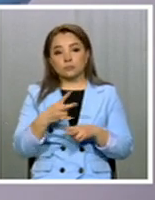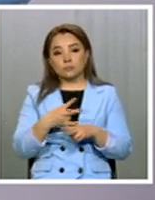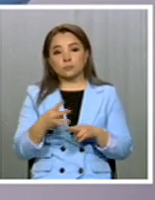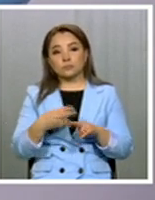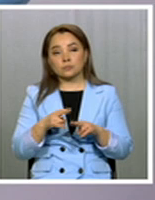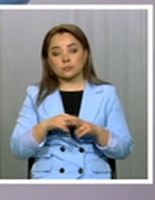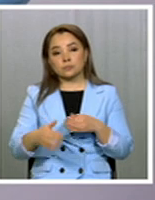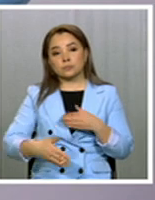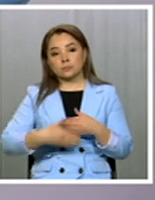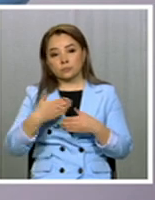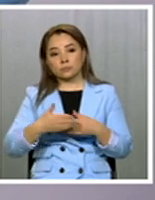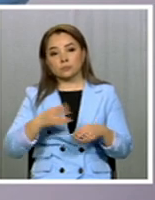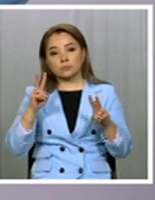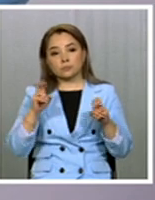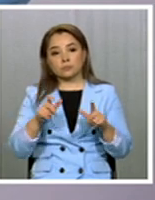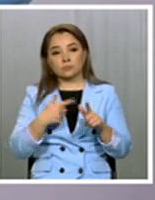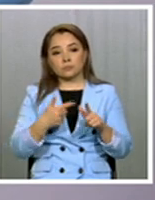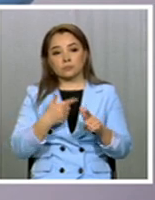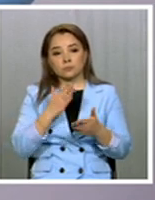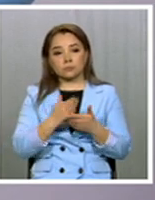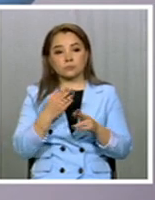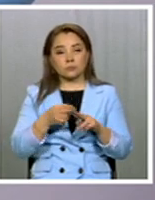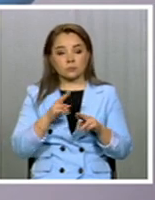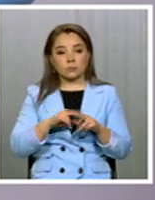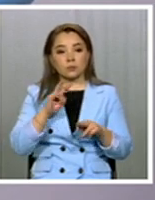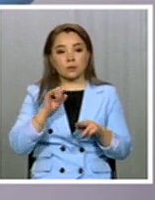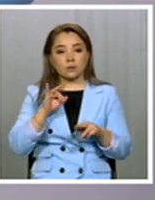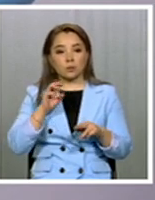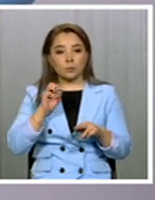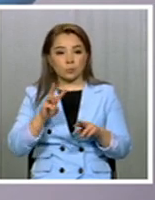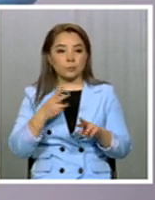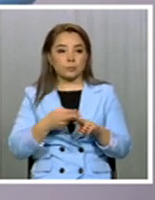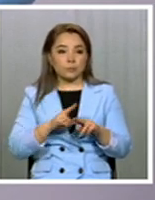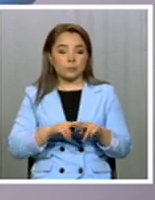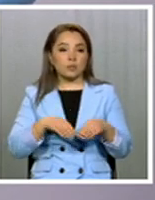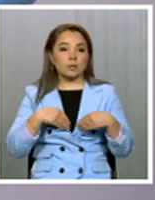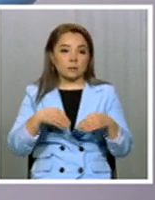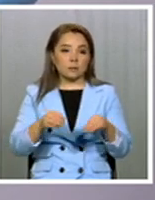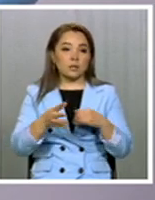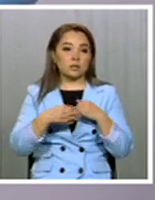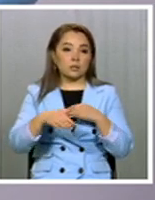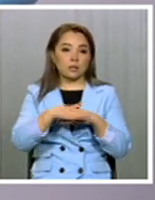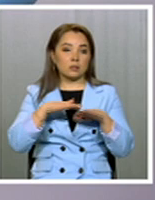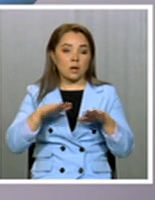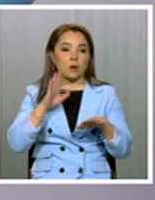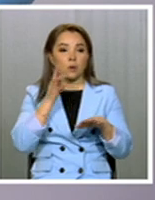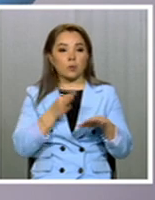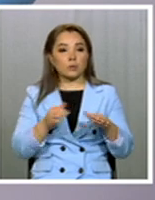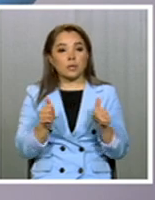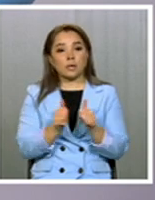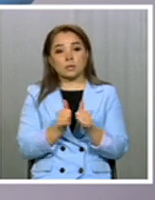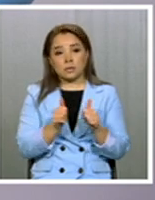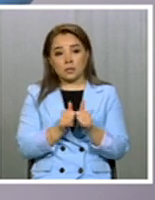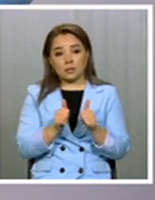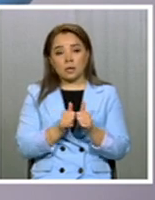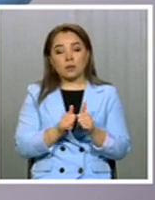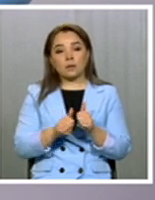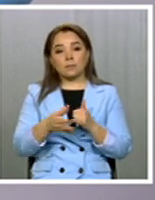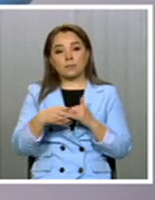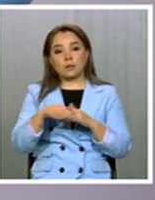жаза деген мағына береді. Ал Нарынқымы Еділ мен Жайық өзендерінің арасында орналасқан елді